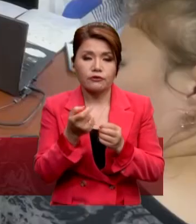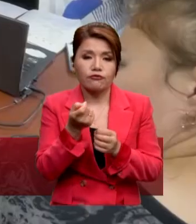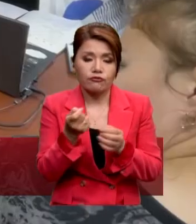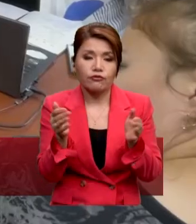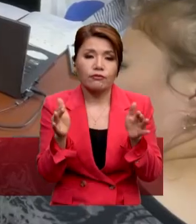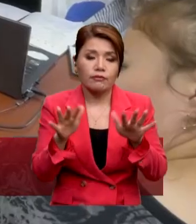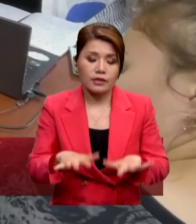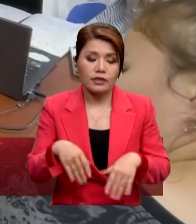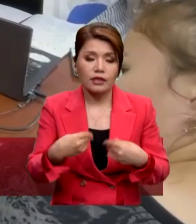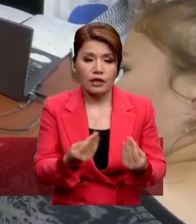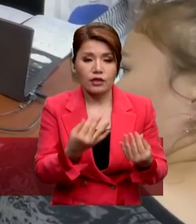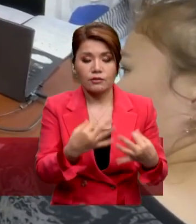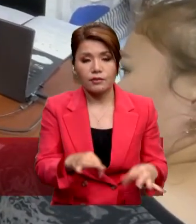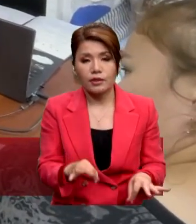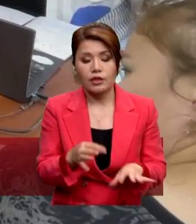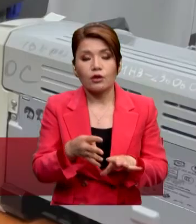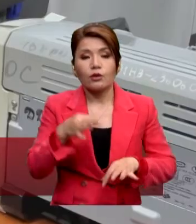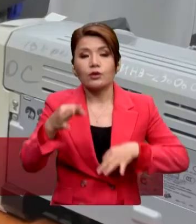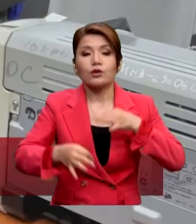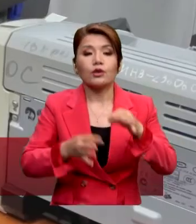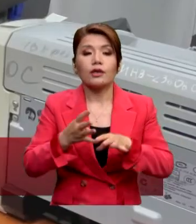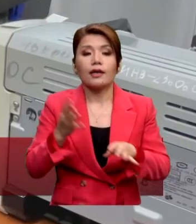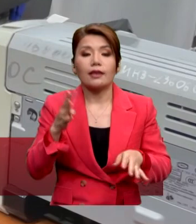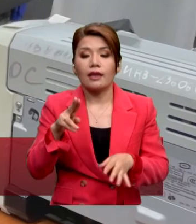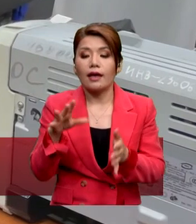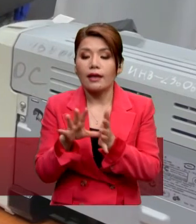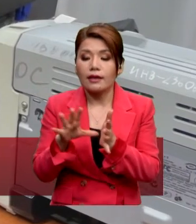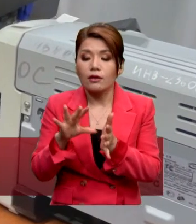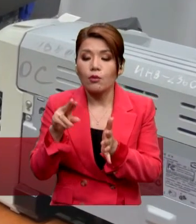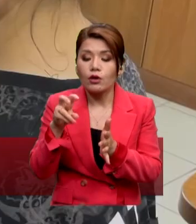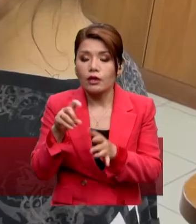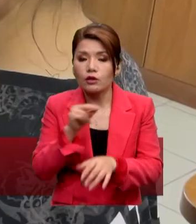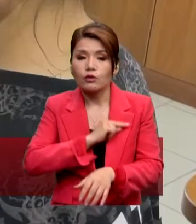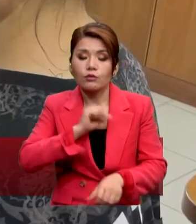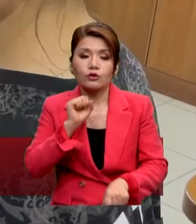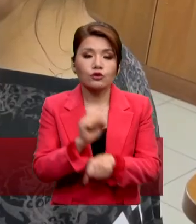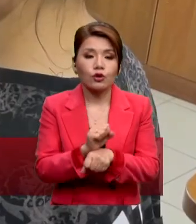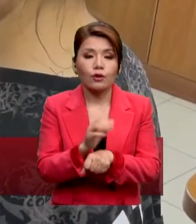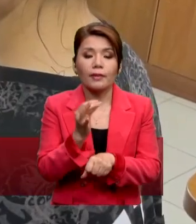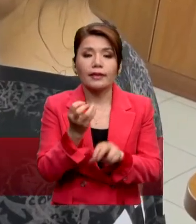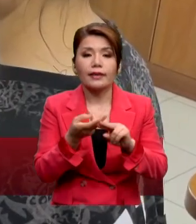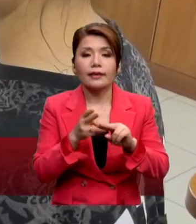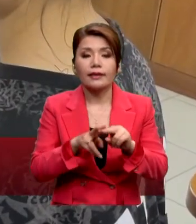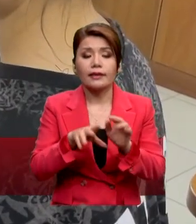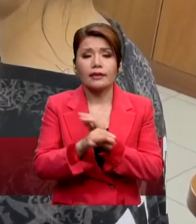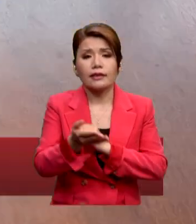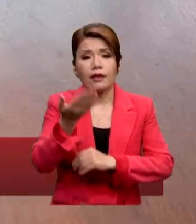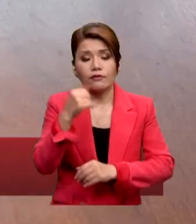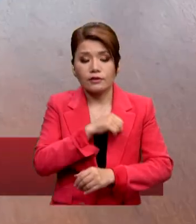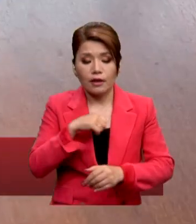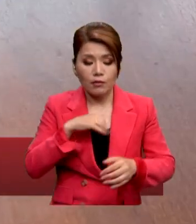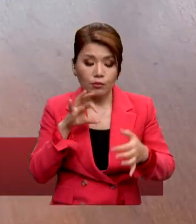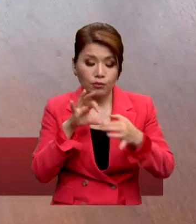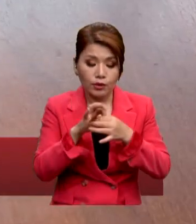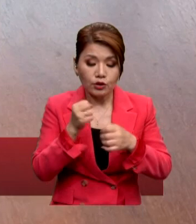жатыр. Тәуліктеп созылған кезекке себеп электронды порталдың жұмысын тоқтатуы. EduGarden базасы арқылы жұрт бұрын өзі тіркеп,